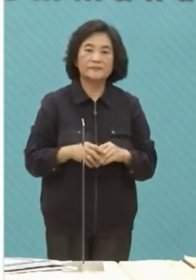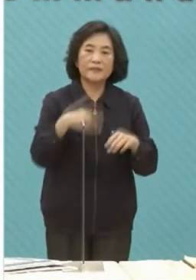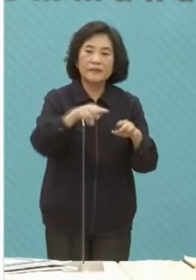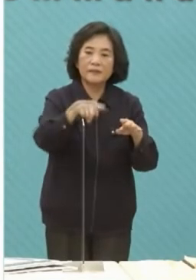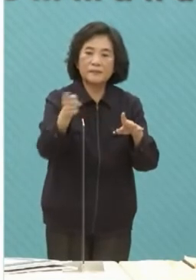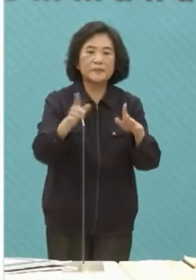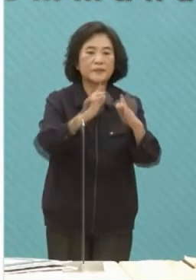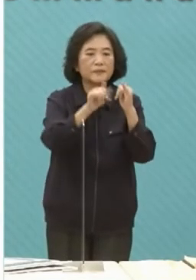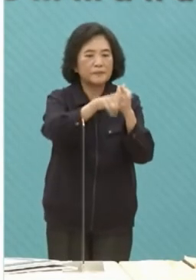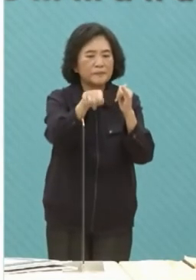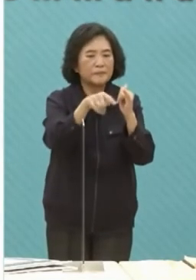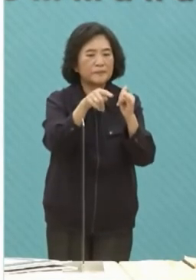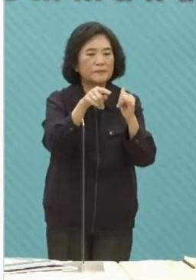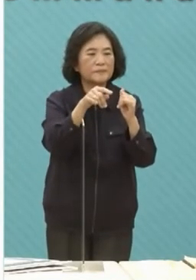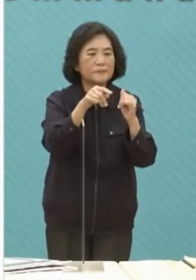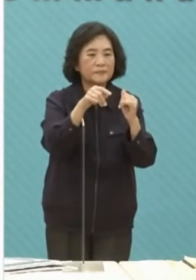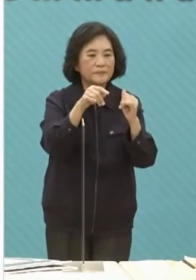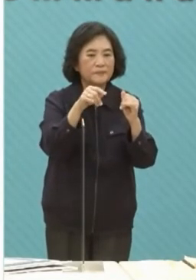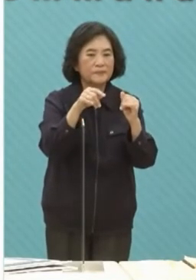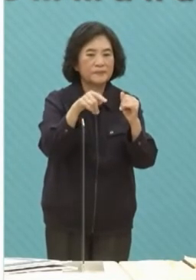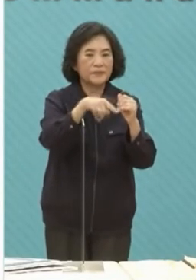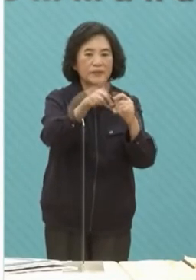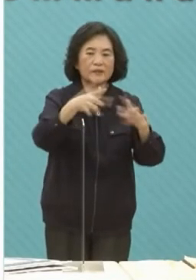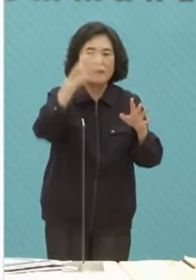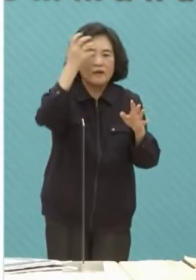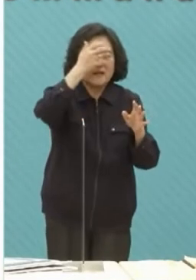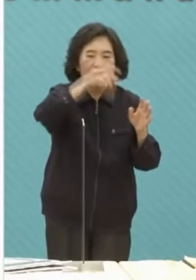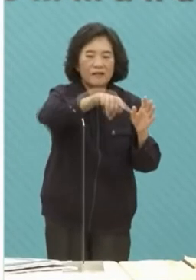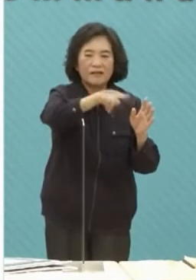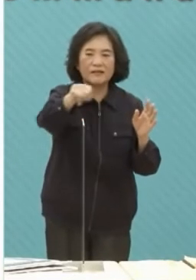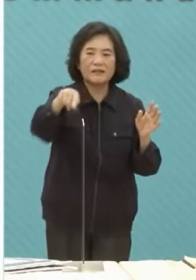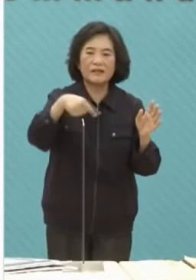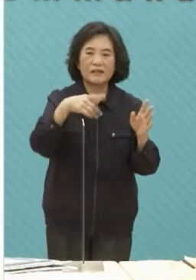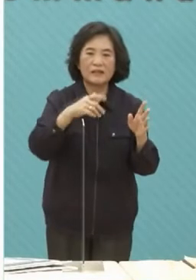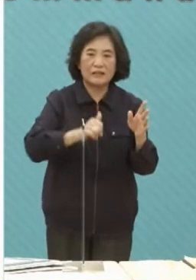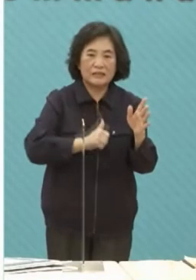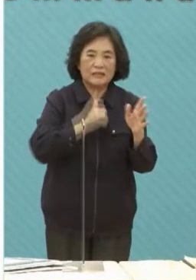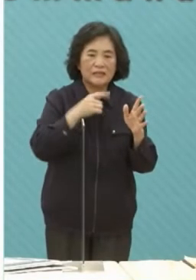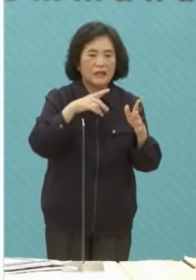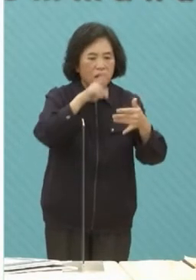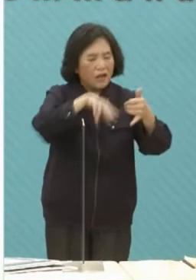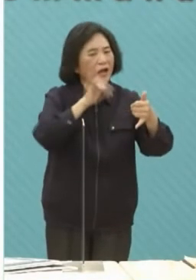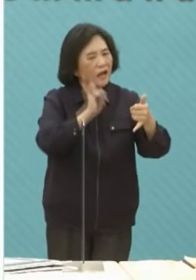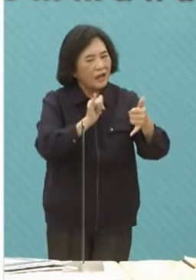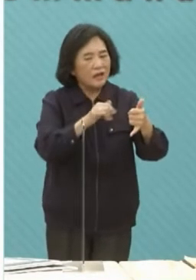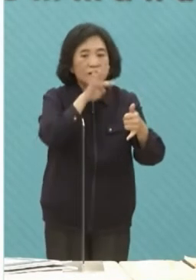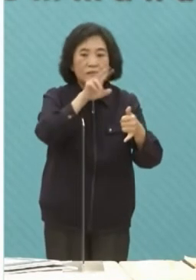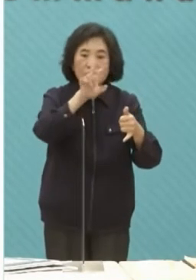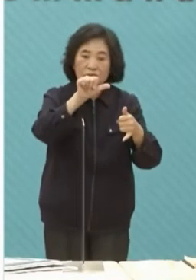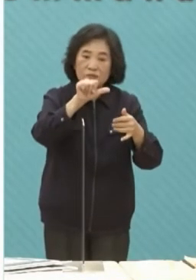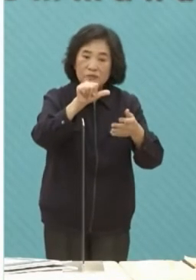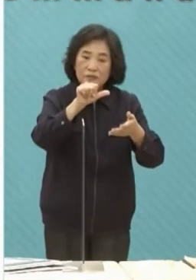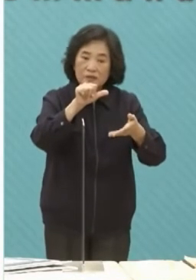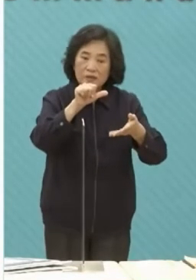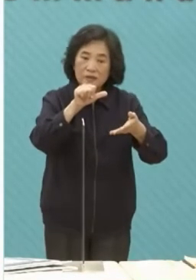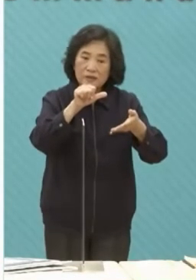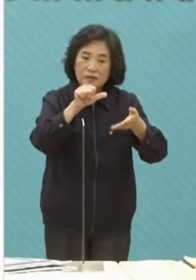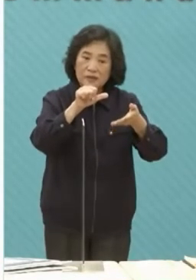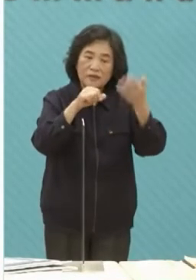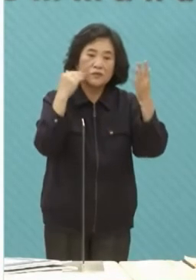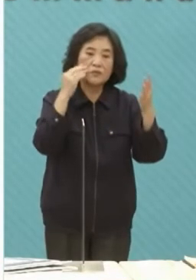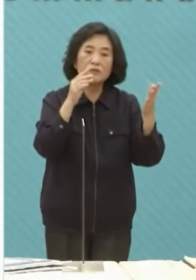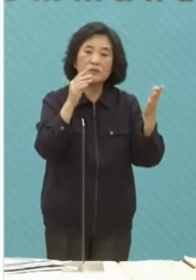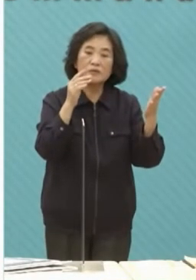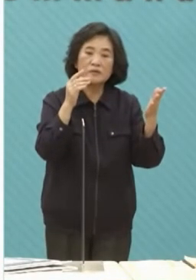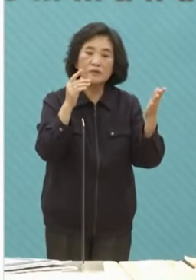有一些民众，他们在很多长辈，他们其实没有症状，所以75岁以下的长辈依照现行中央的规